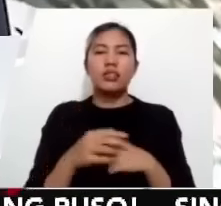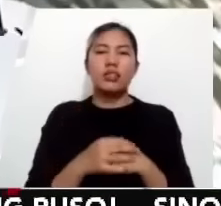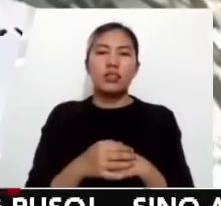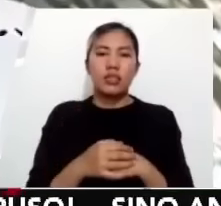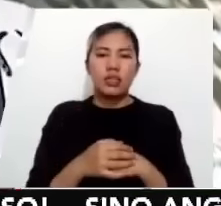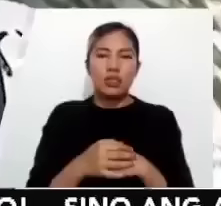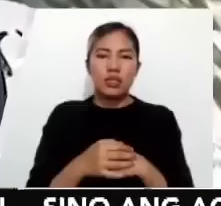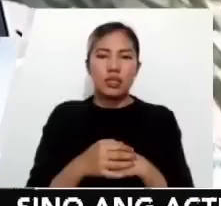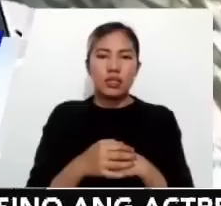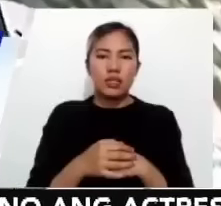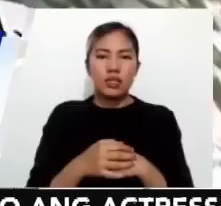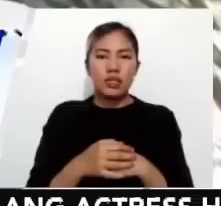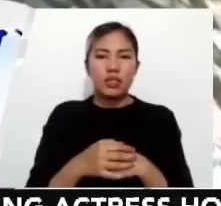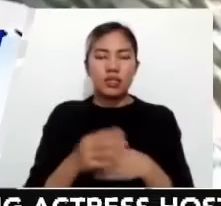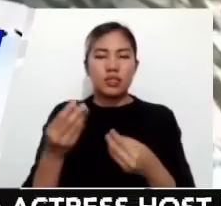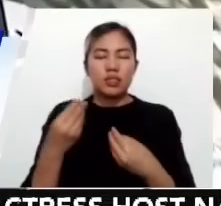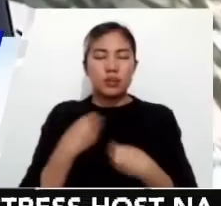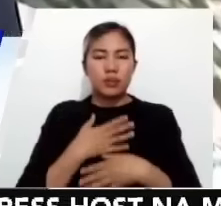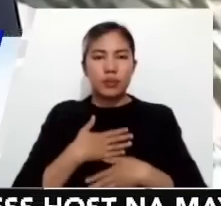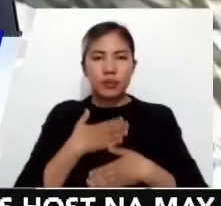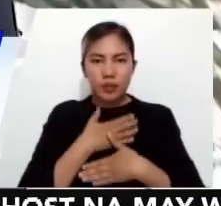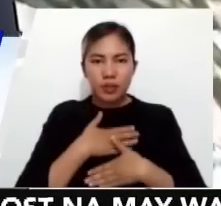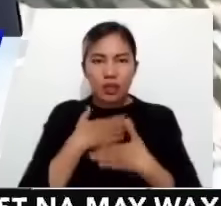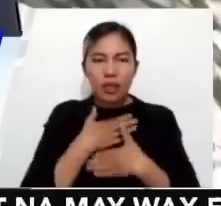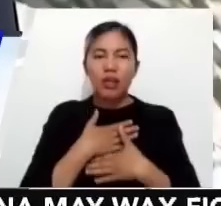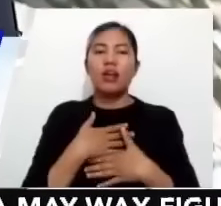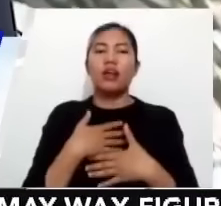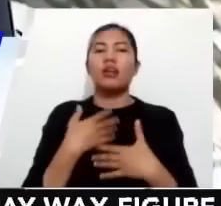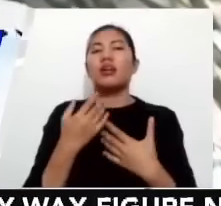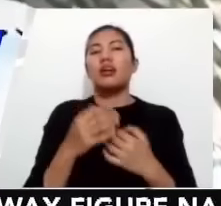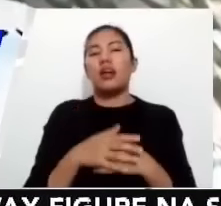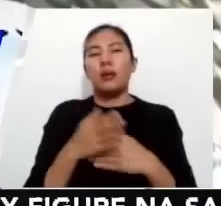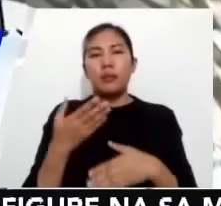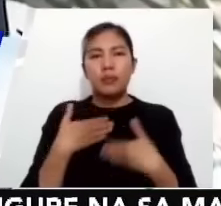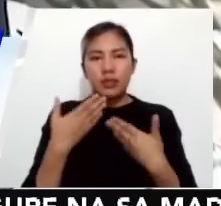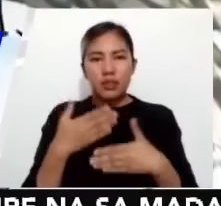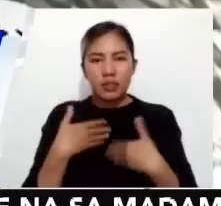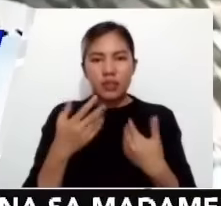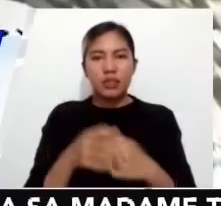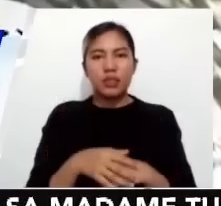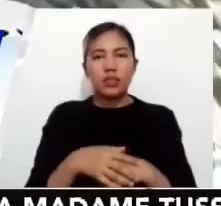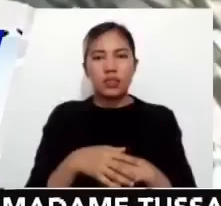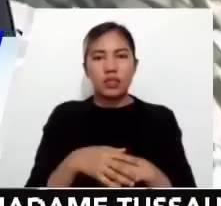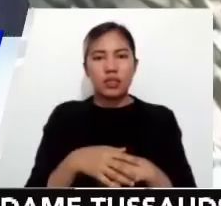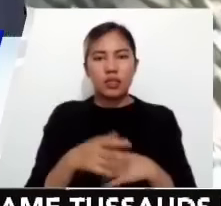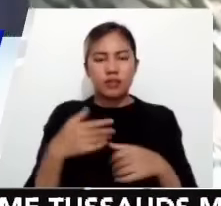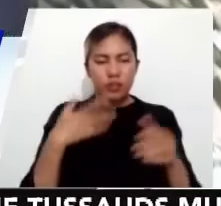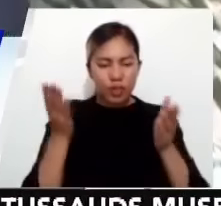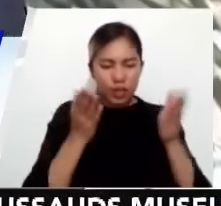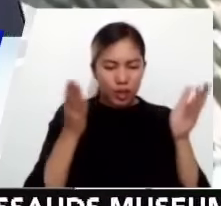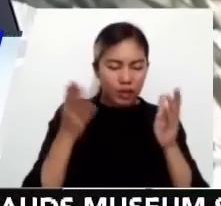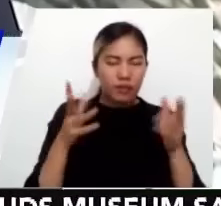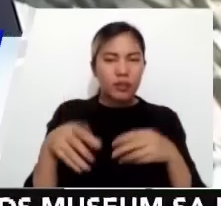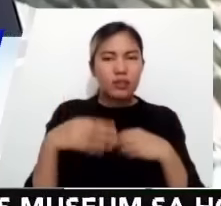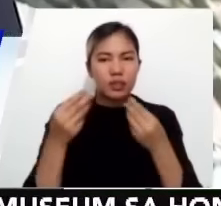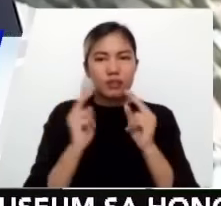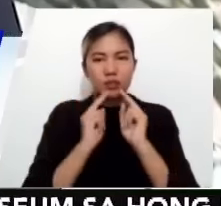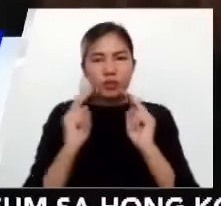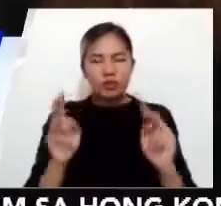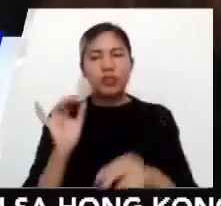Nagbibigay ka ng saya, sumasaya ka rin. Nagbibigay ka ng balita, nakakapaglingkod ka. So yun yung nakakawala